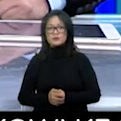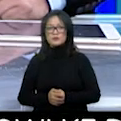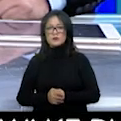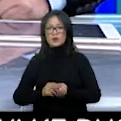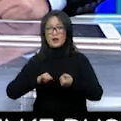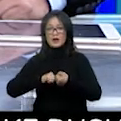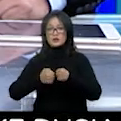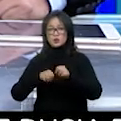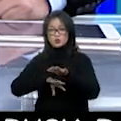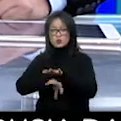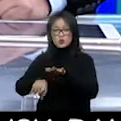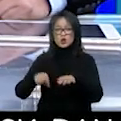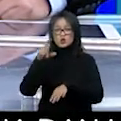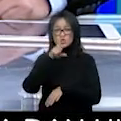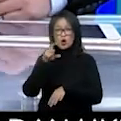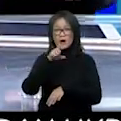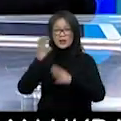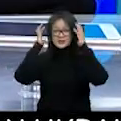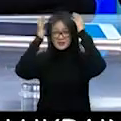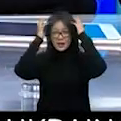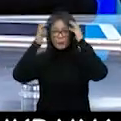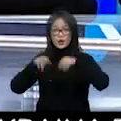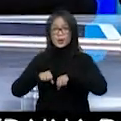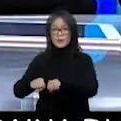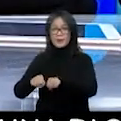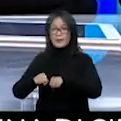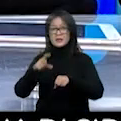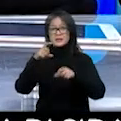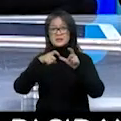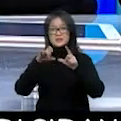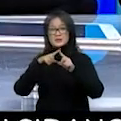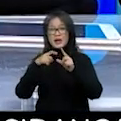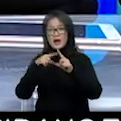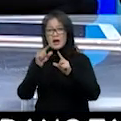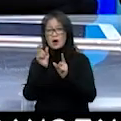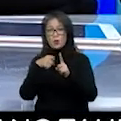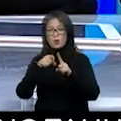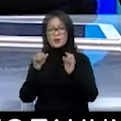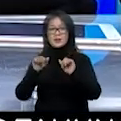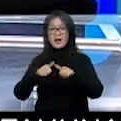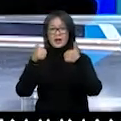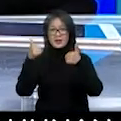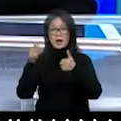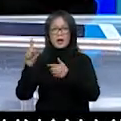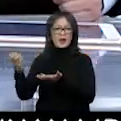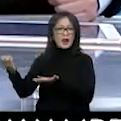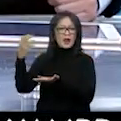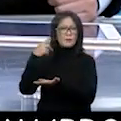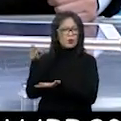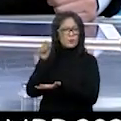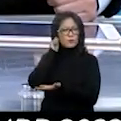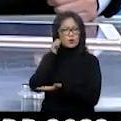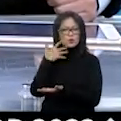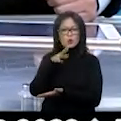Kasus pencurian coklat dan shampo di sebuah minimarket di Cisauk, Tangerang berujung damai. Terlapor yang merupakan wanita